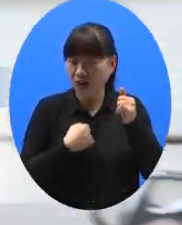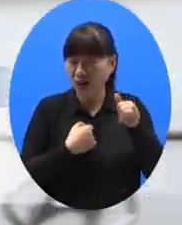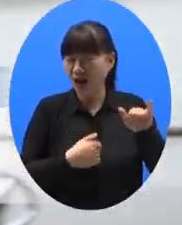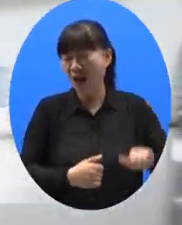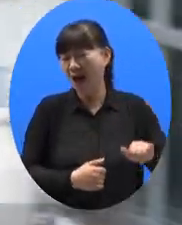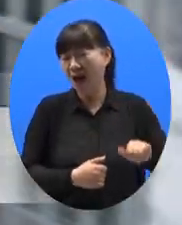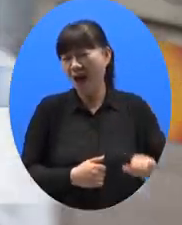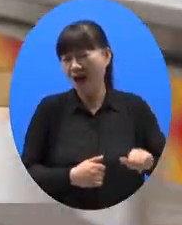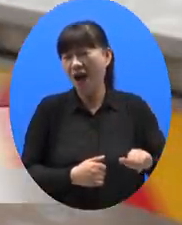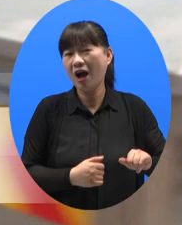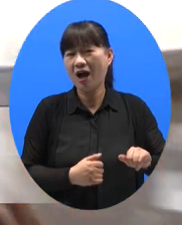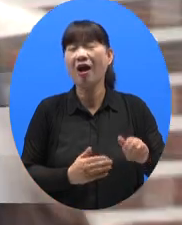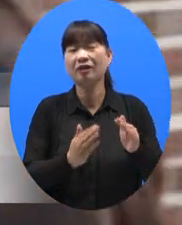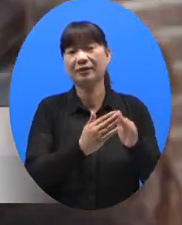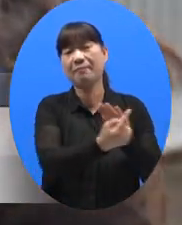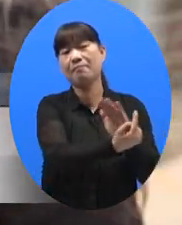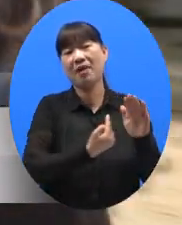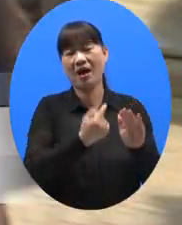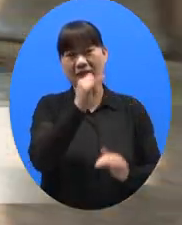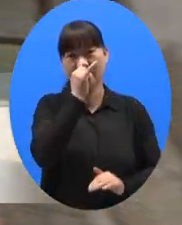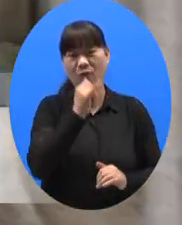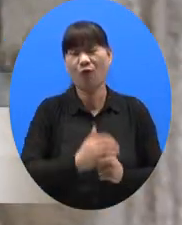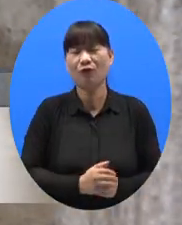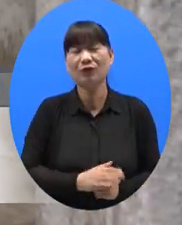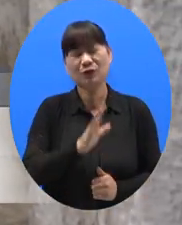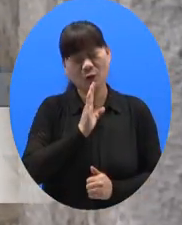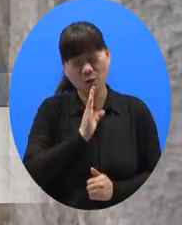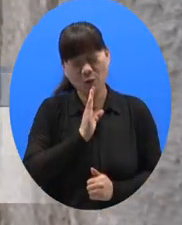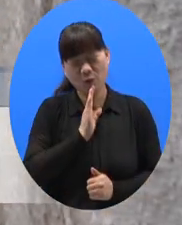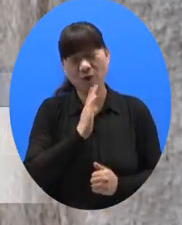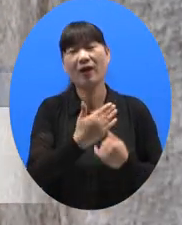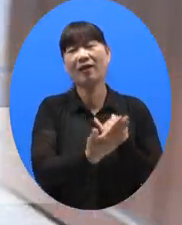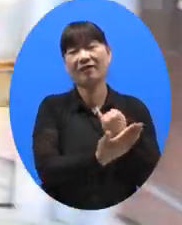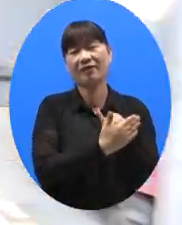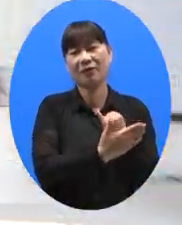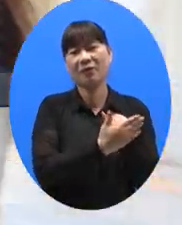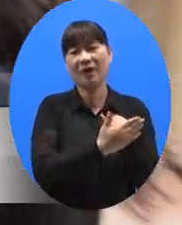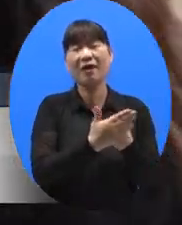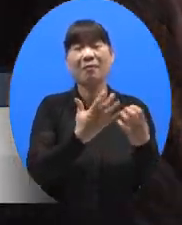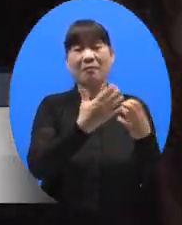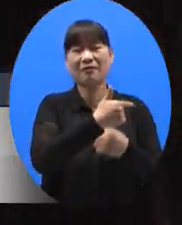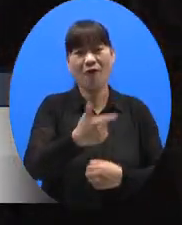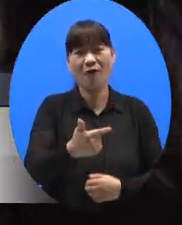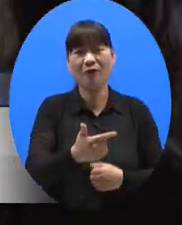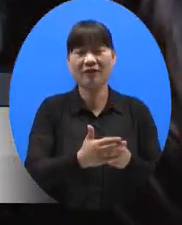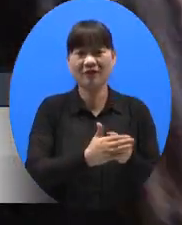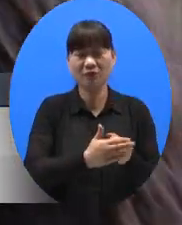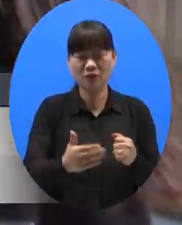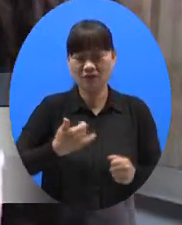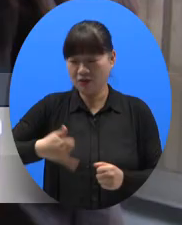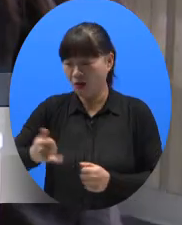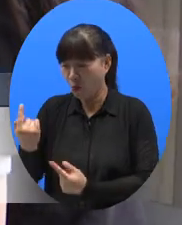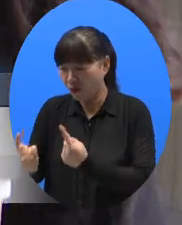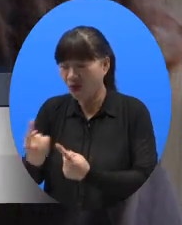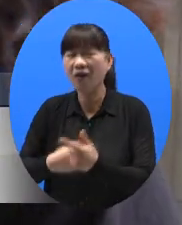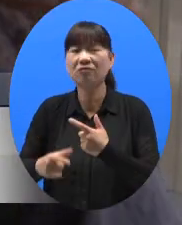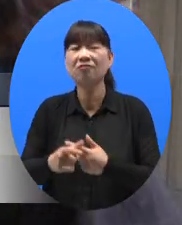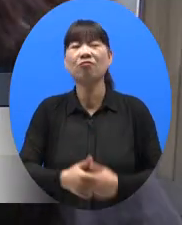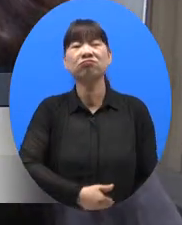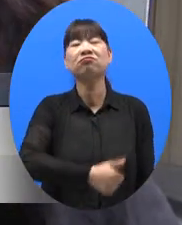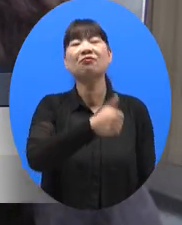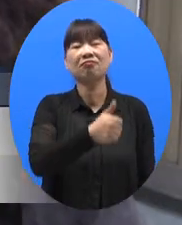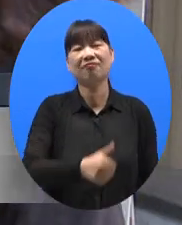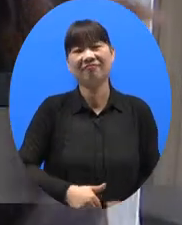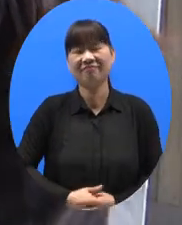받으면은 그냥 TV도 찾아오고 막 그래. 그 정도로 참 나한테 잘해주세요. 내뭐 자식들보단도 낫고 솔직히